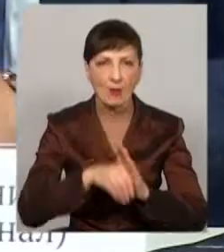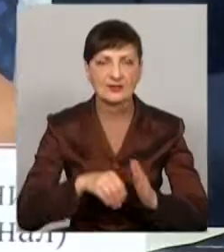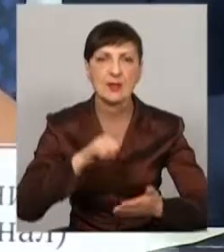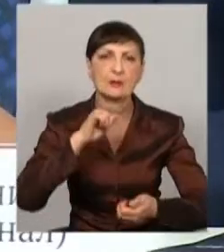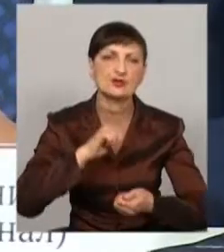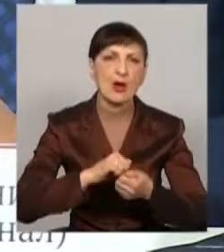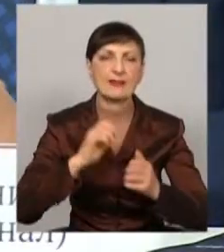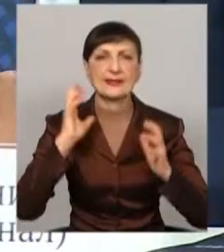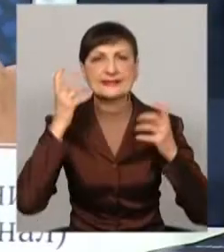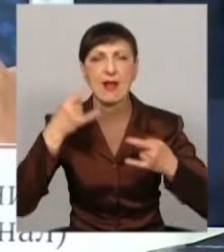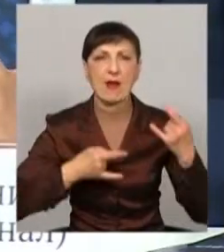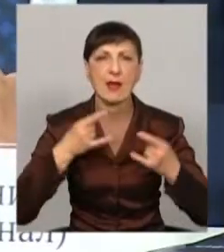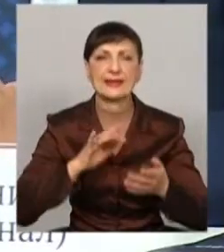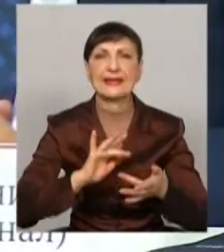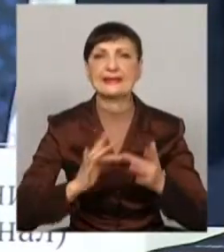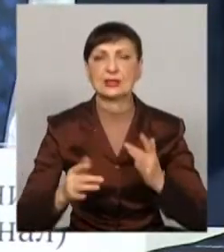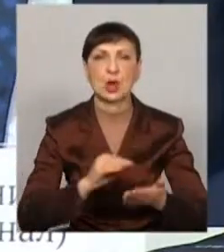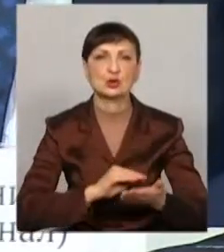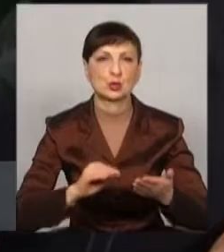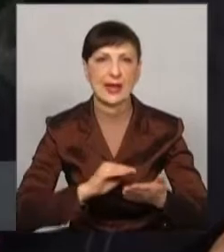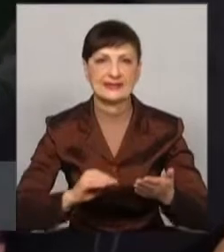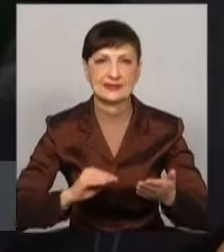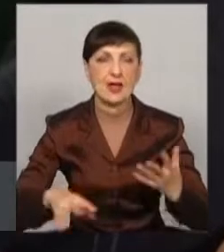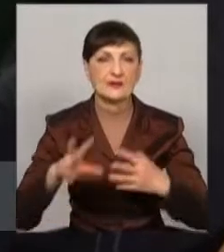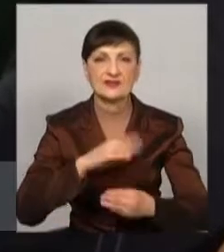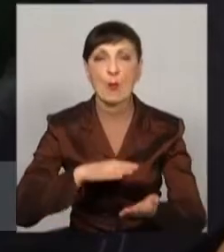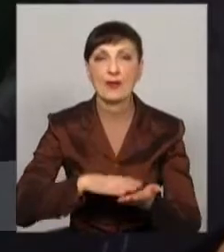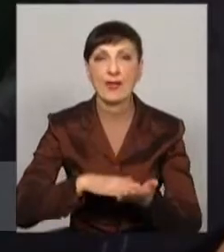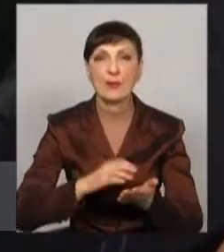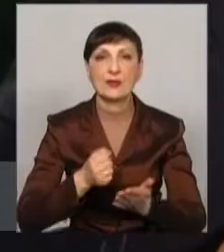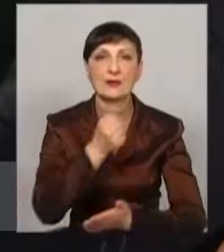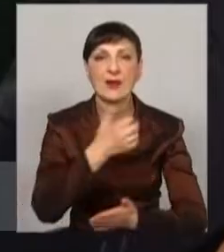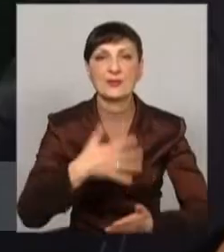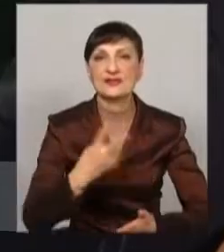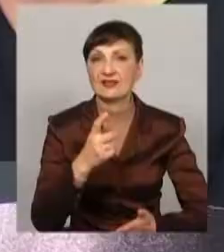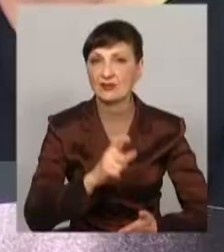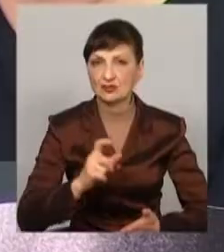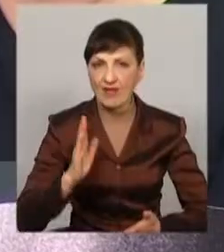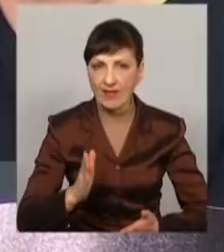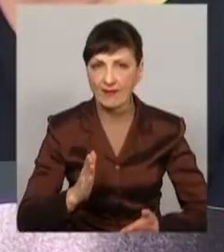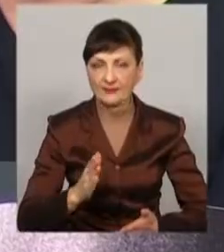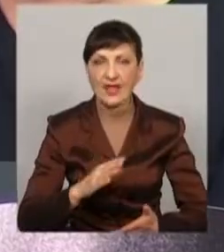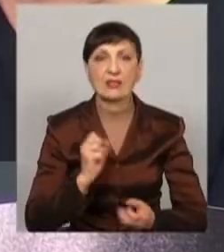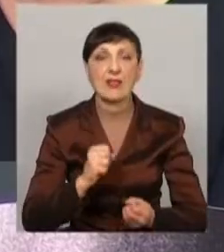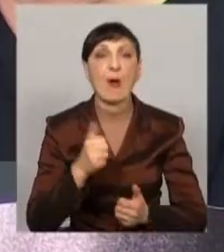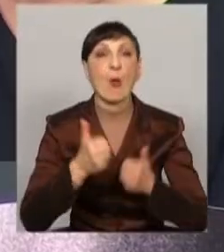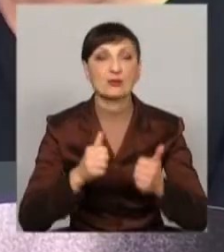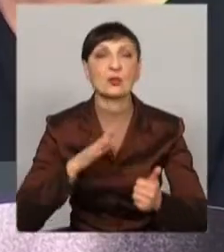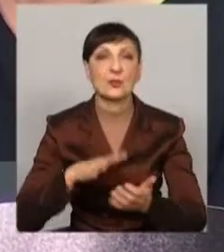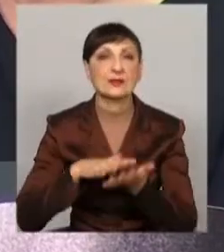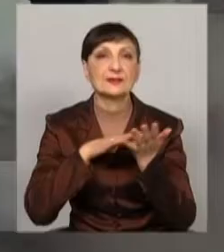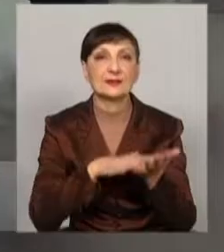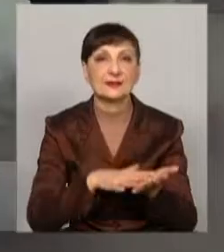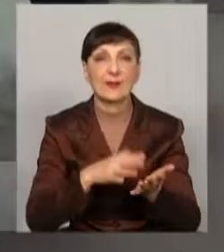печатной, телерадио и интернет-журналистики. Всего на премию номинированы 52 человека, в то время как на конкурс были